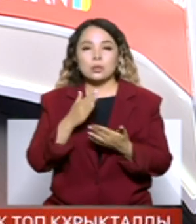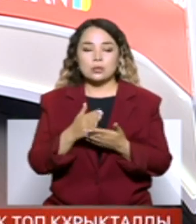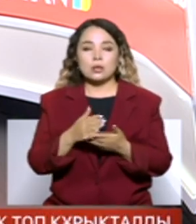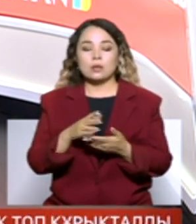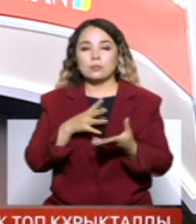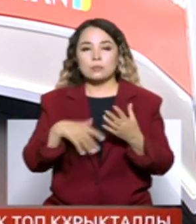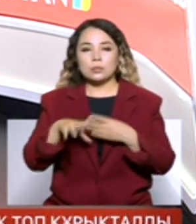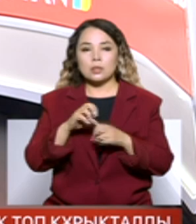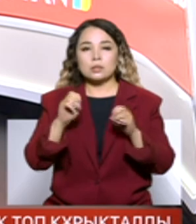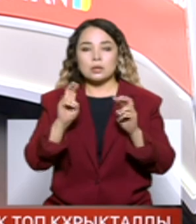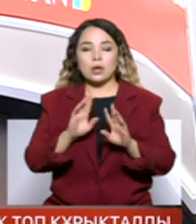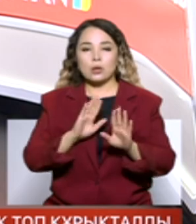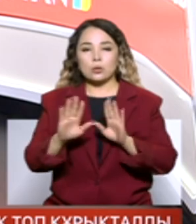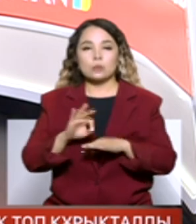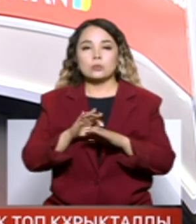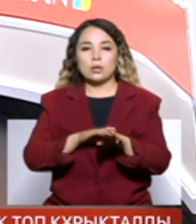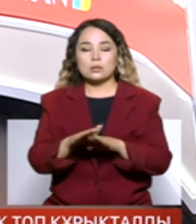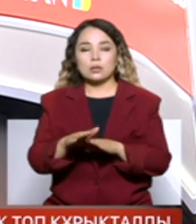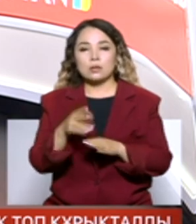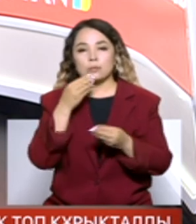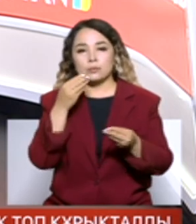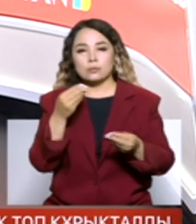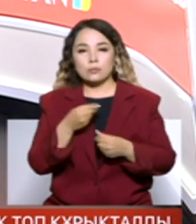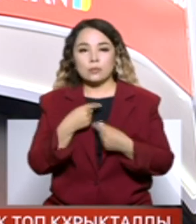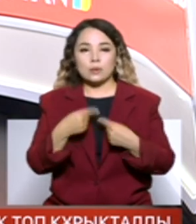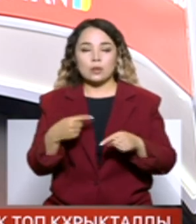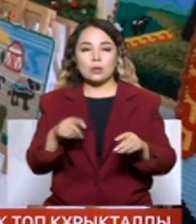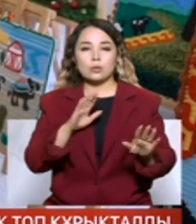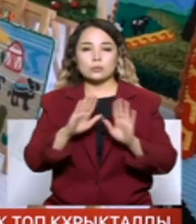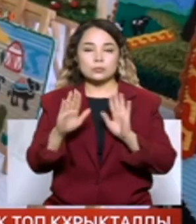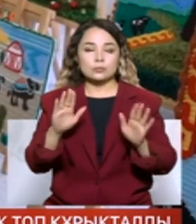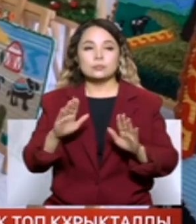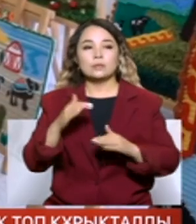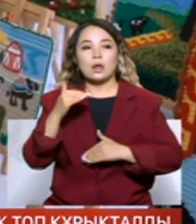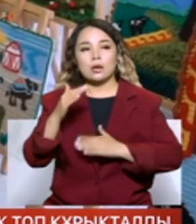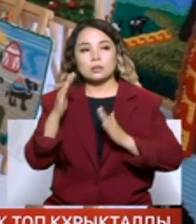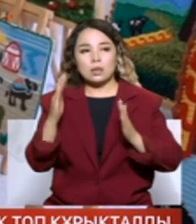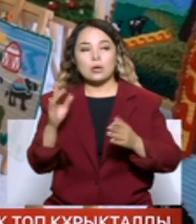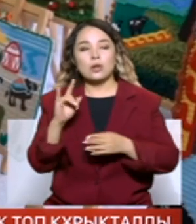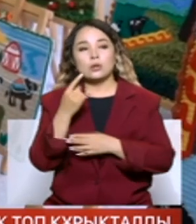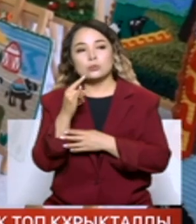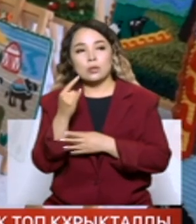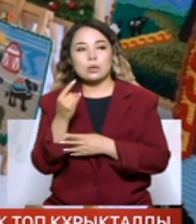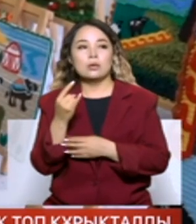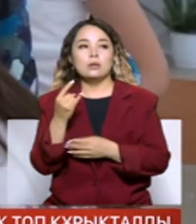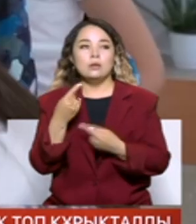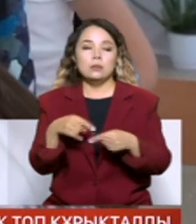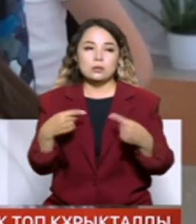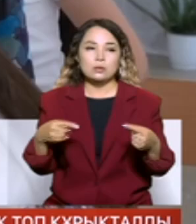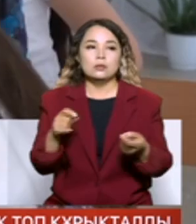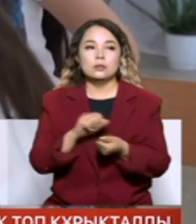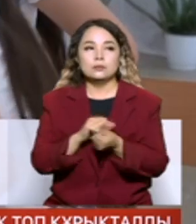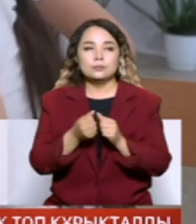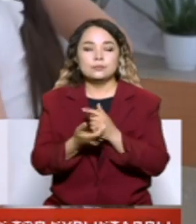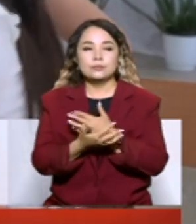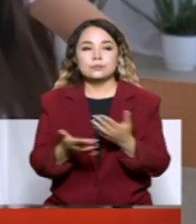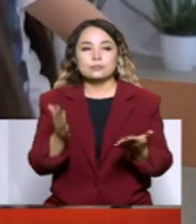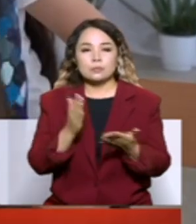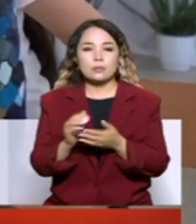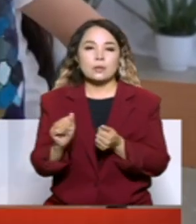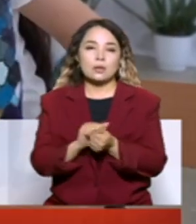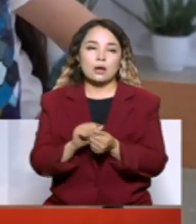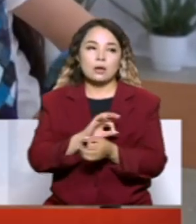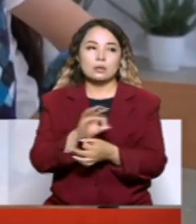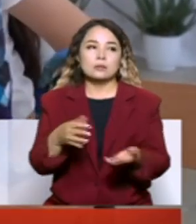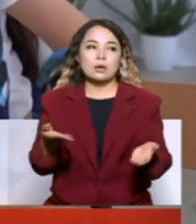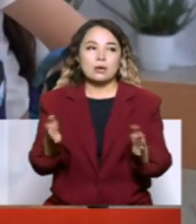туындысы арнай көрмеге қойылған. Көз тартатын түрлі бұйымдар қатарында картиналар, қуыршақтар мен балбалтастар да бар. Олардың барлығы қағаз